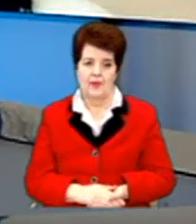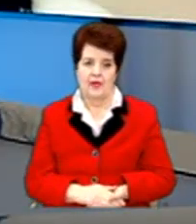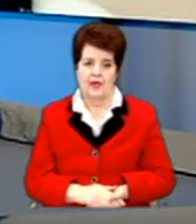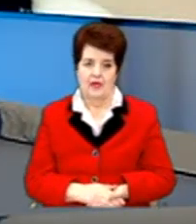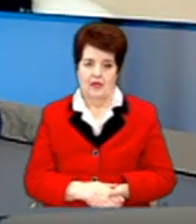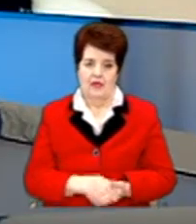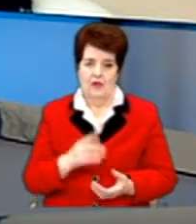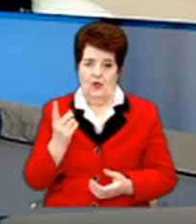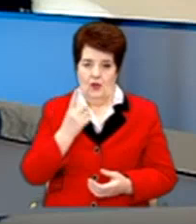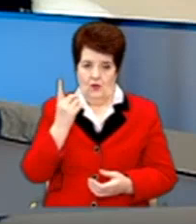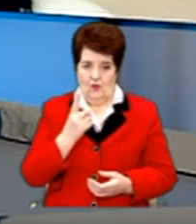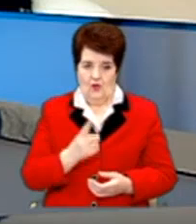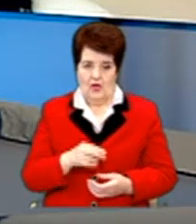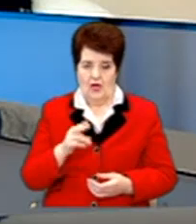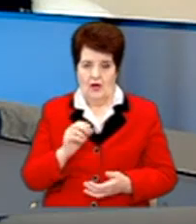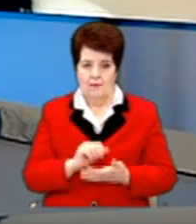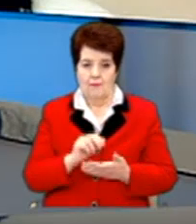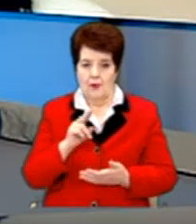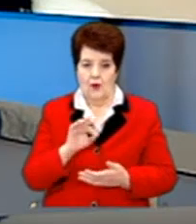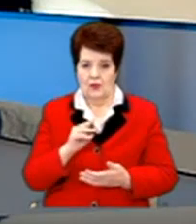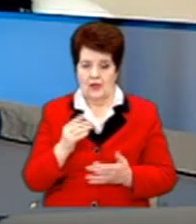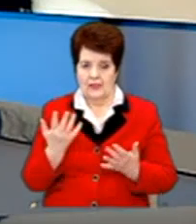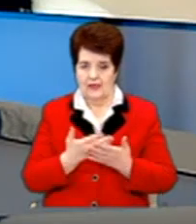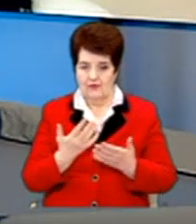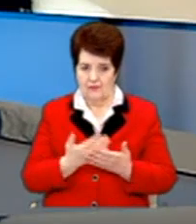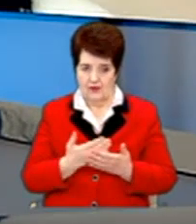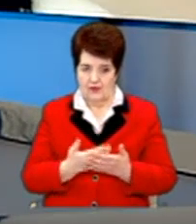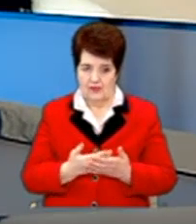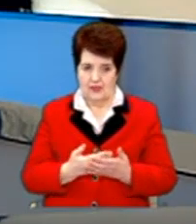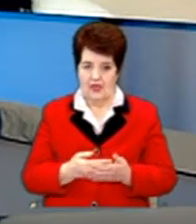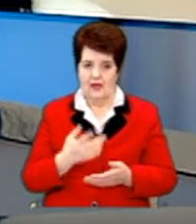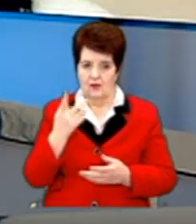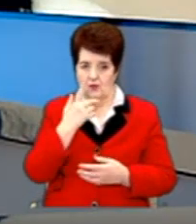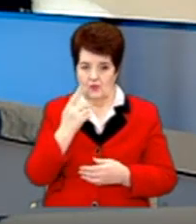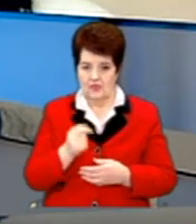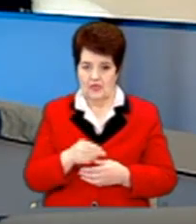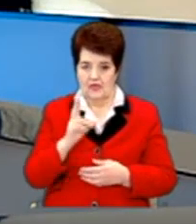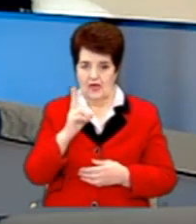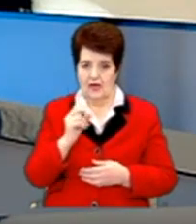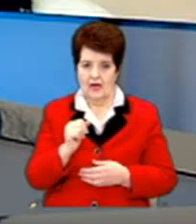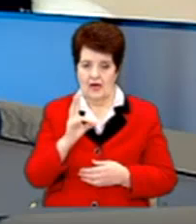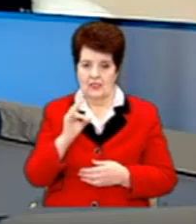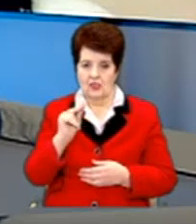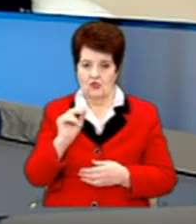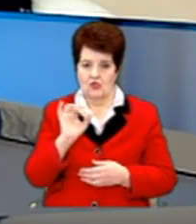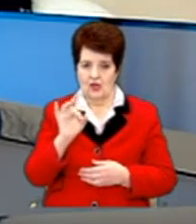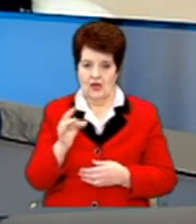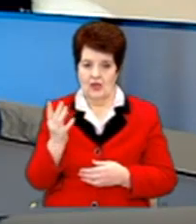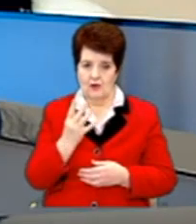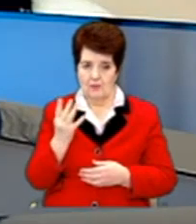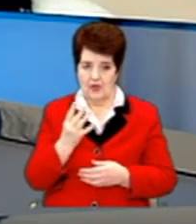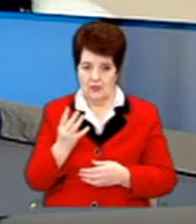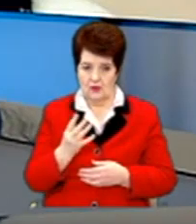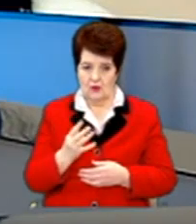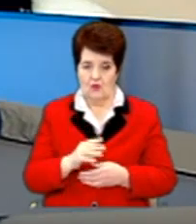Shannon Doherty, una dintre protagonistele serialului de televiziune Beverly Hills, a anunțat că are cancer în stadiul 4. Cea care a întruchipat-o